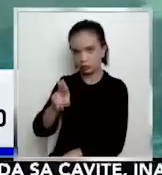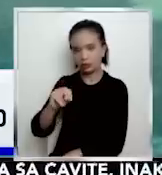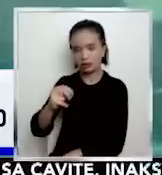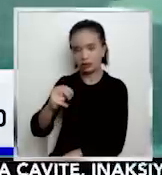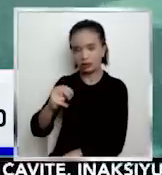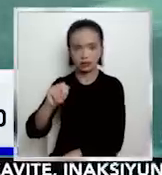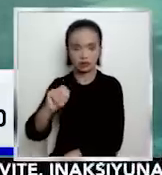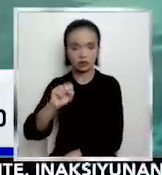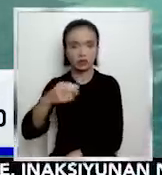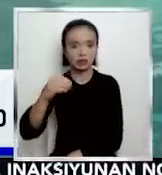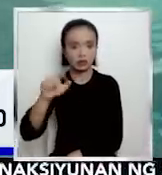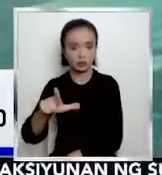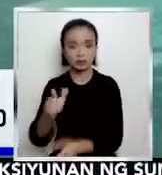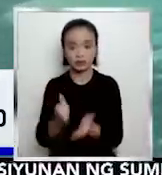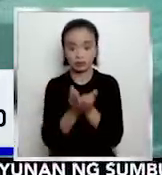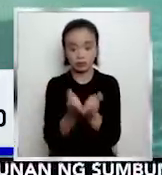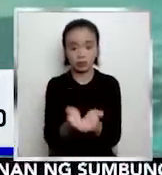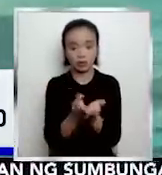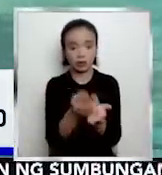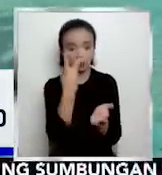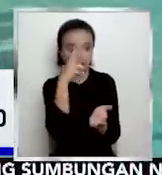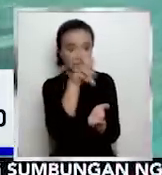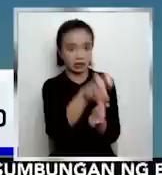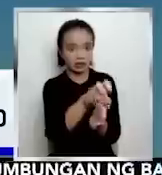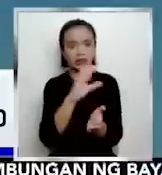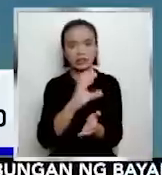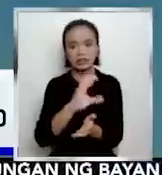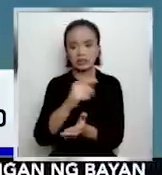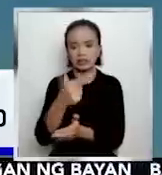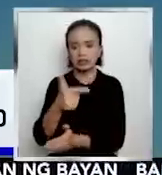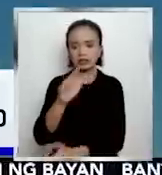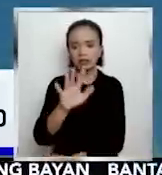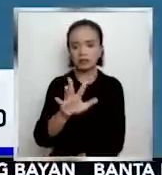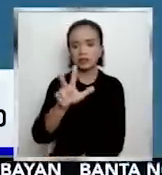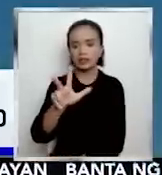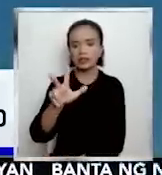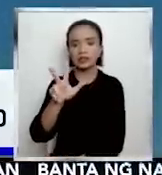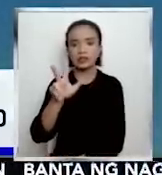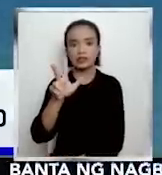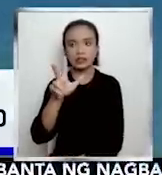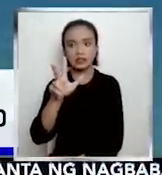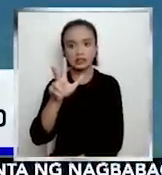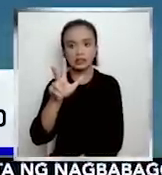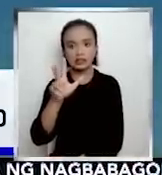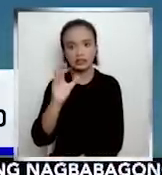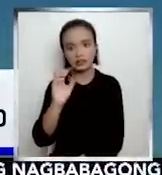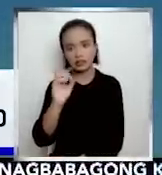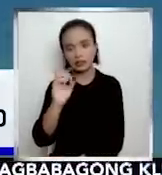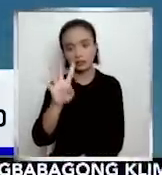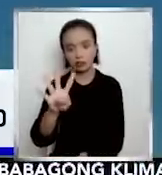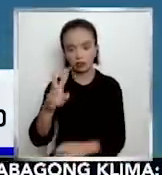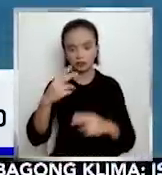Ang barkong namataan ay ang CCG-5304 na ayon sa Coast Guard ay pumalit sa